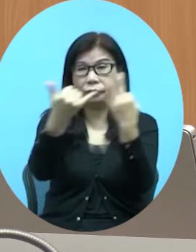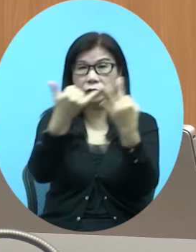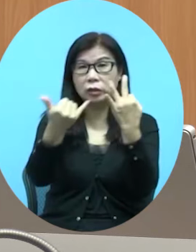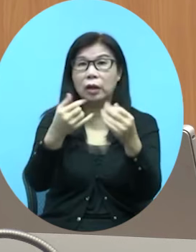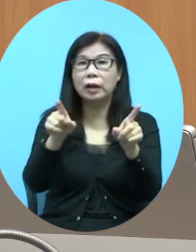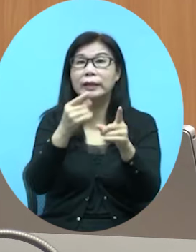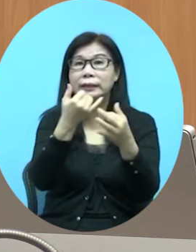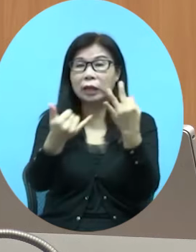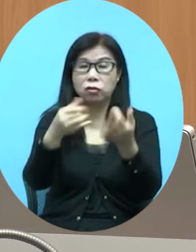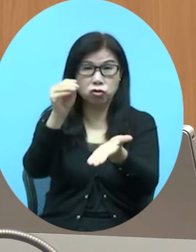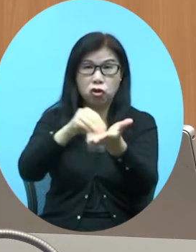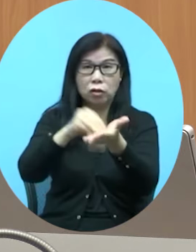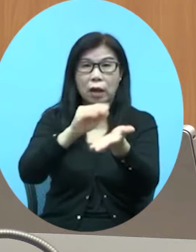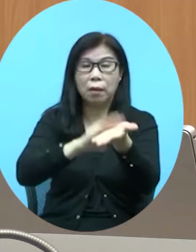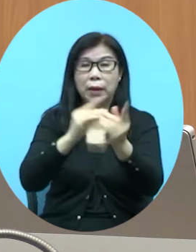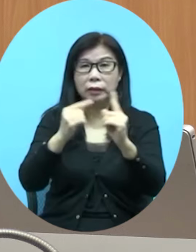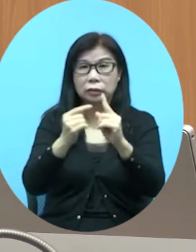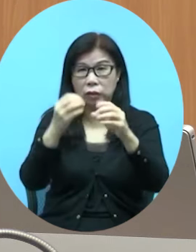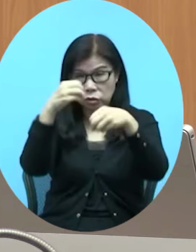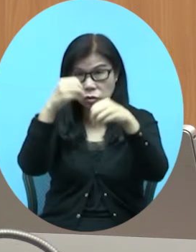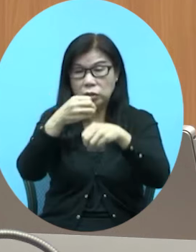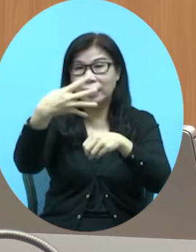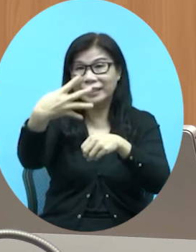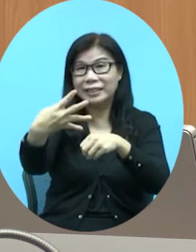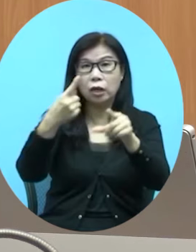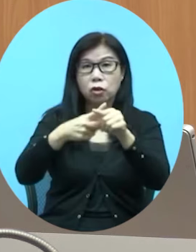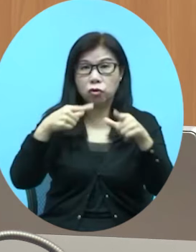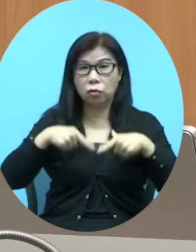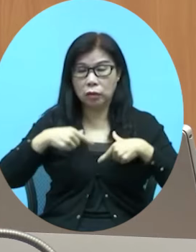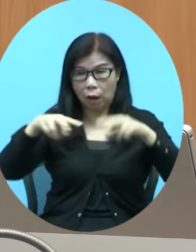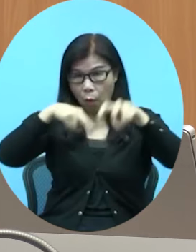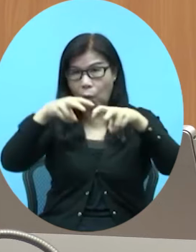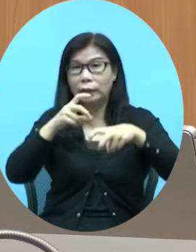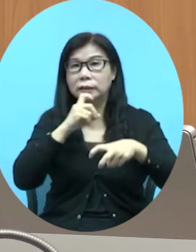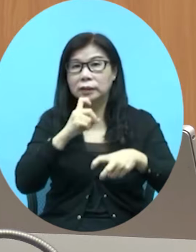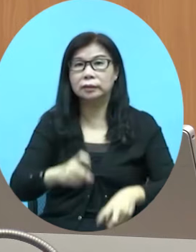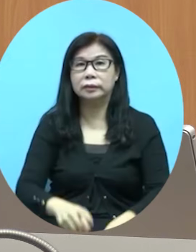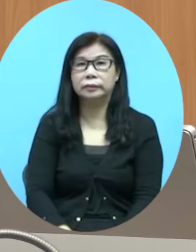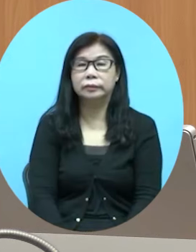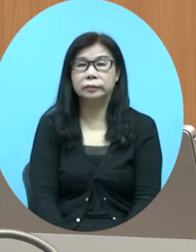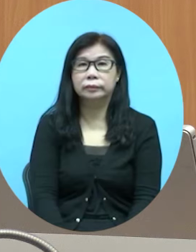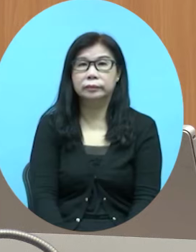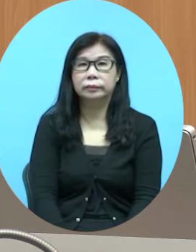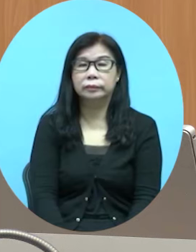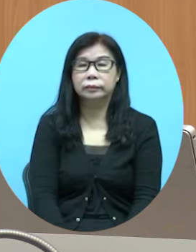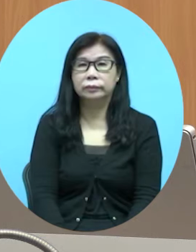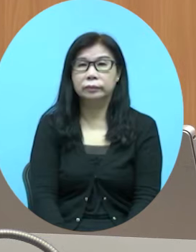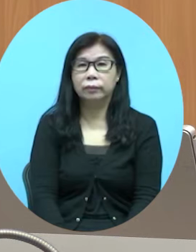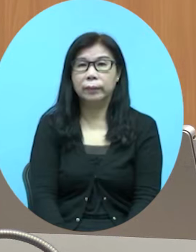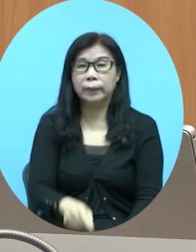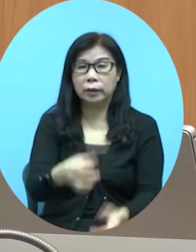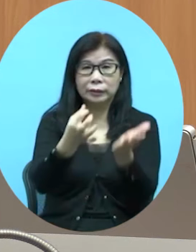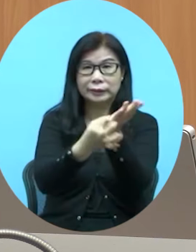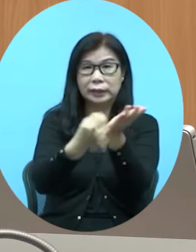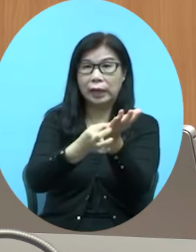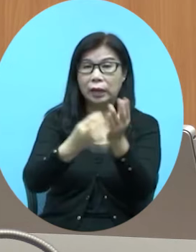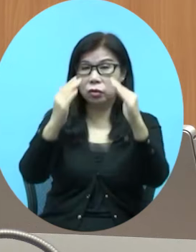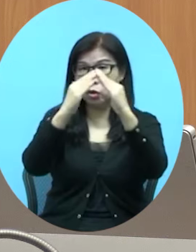由这个检测中心那四间检测中心找到那个地址